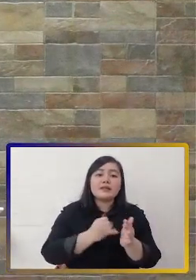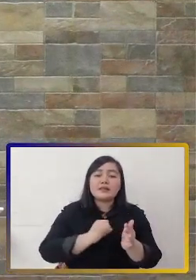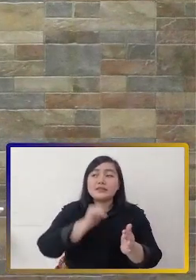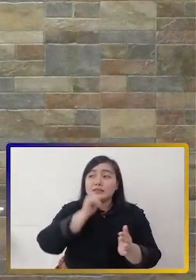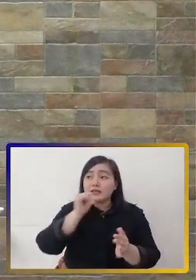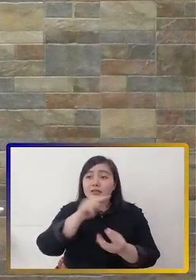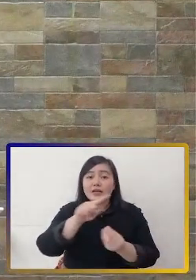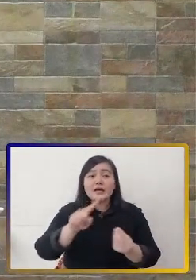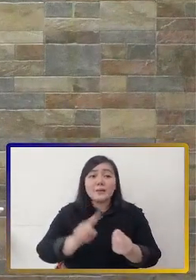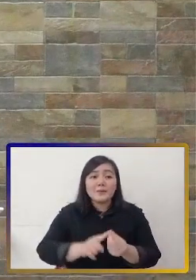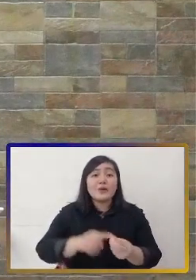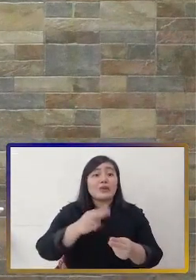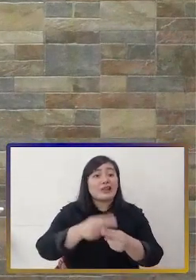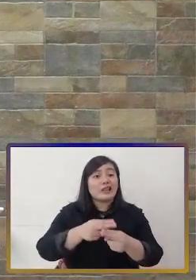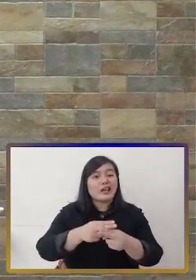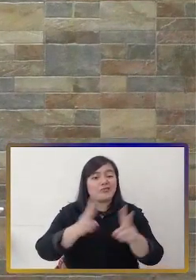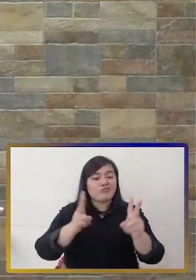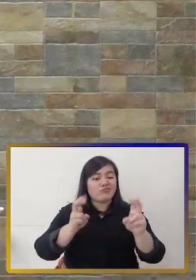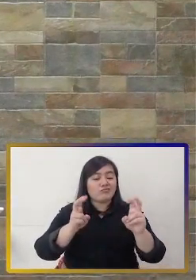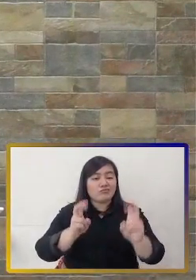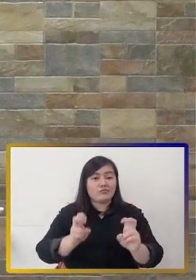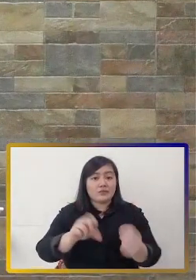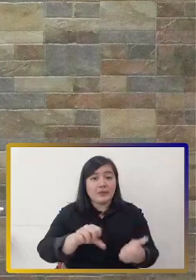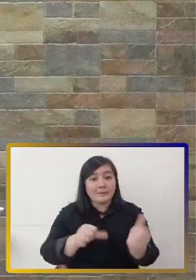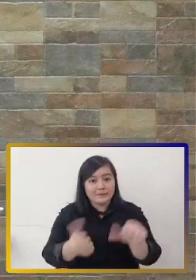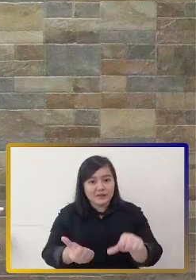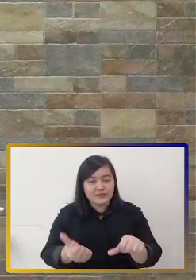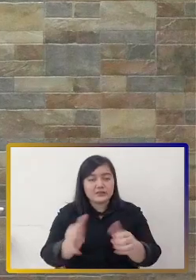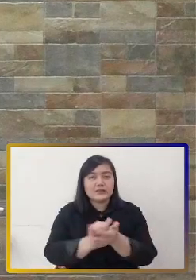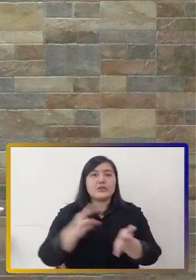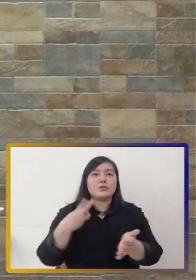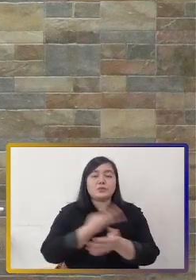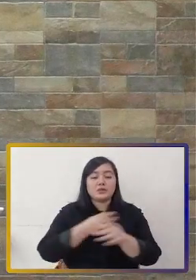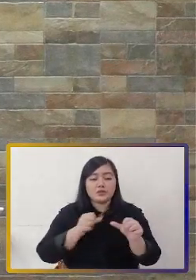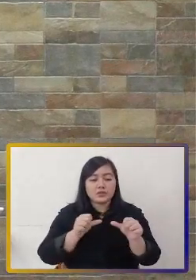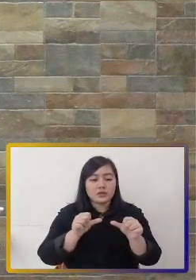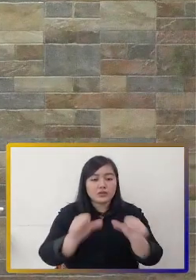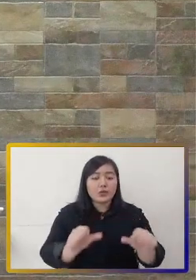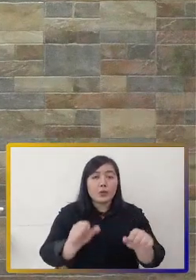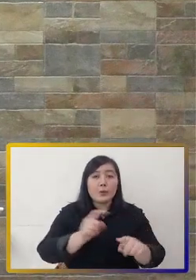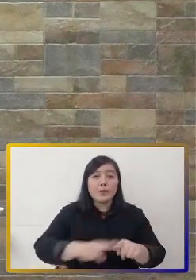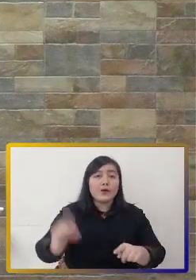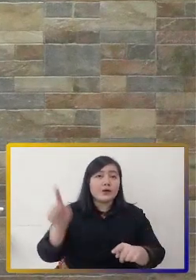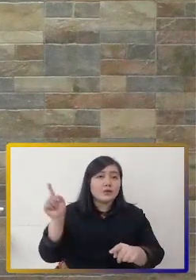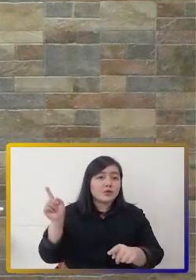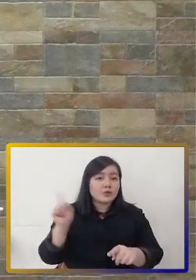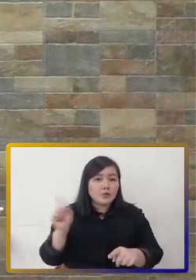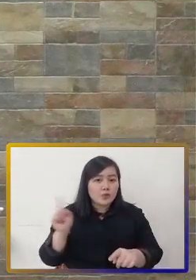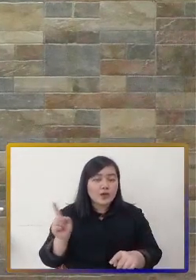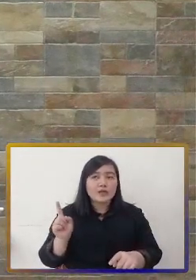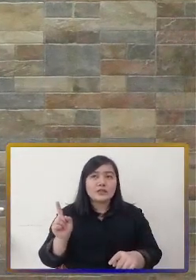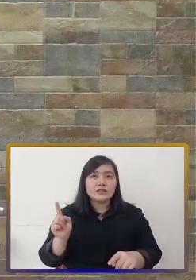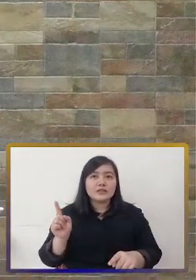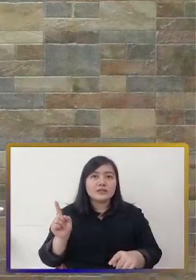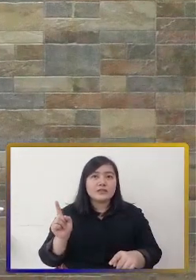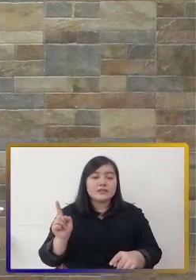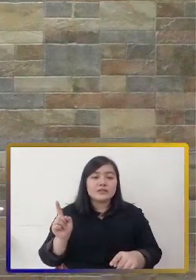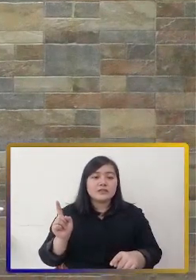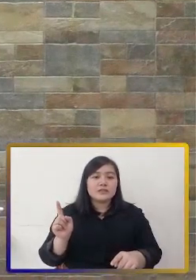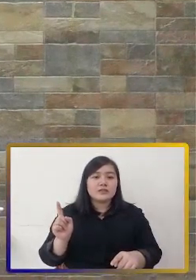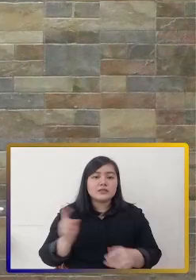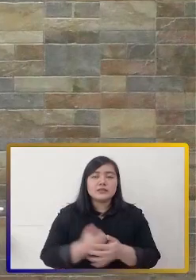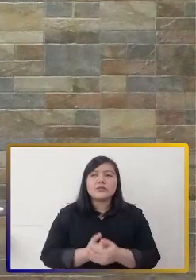it's not the name Baptist na pinagpapatuloy natin. It's what's brought them to be a Baptist.